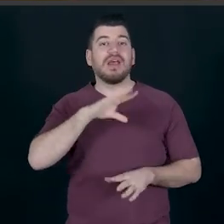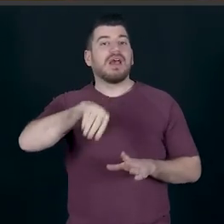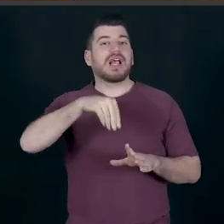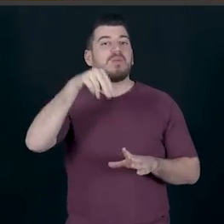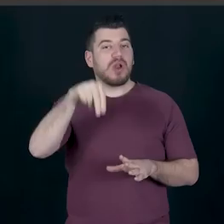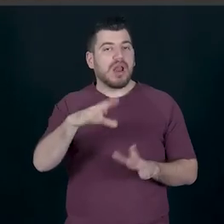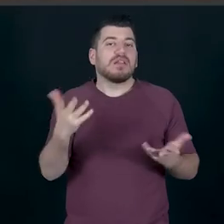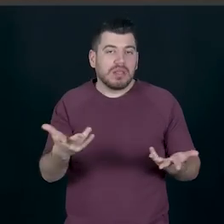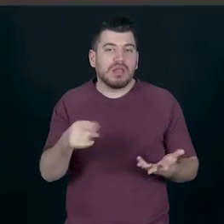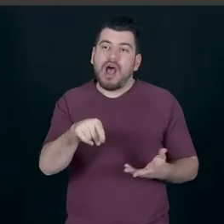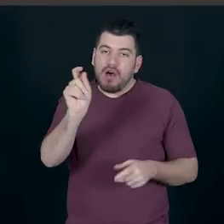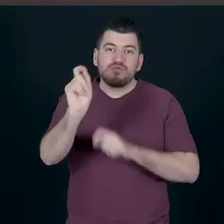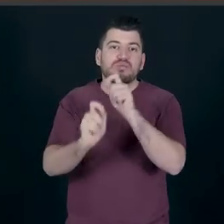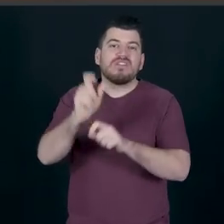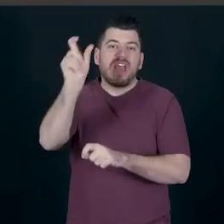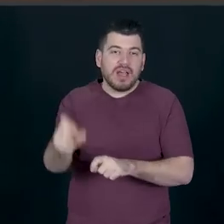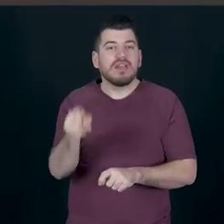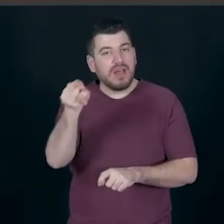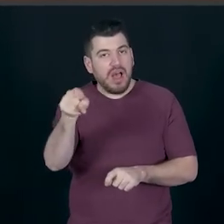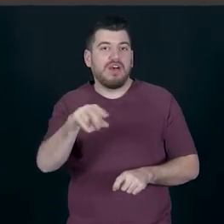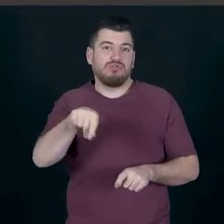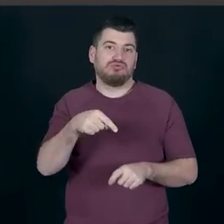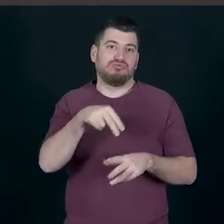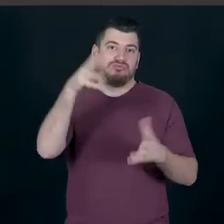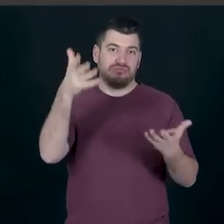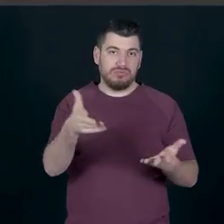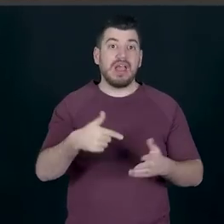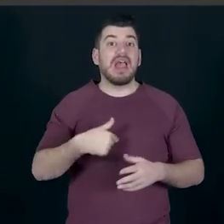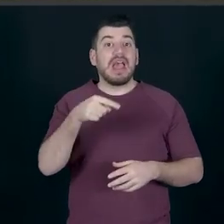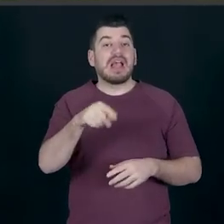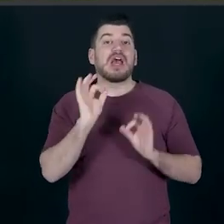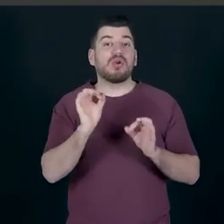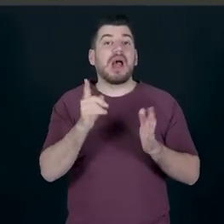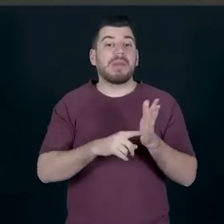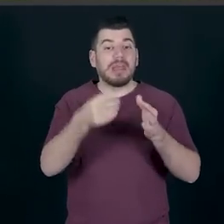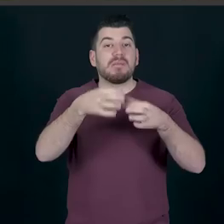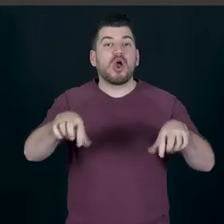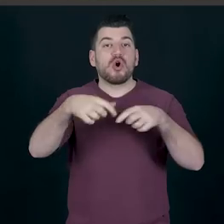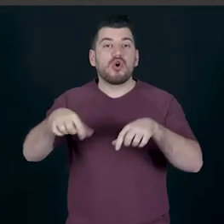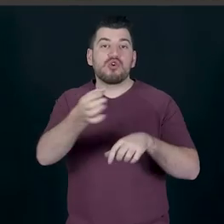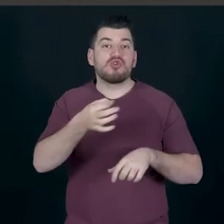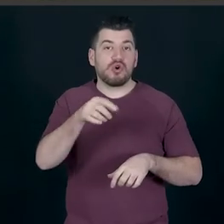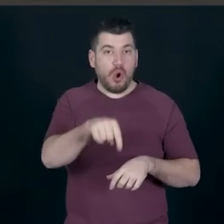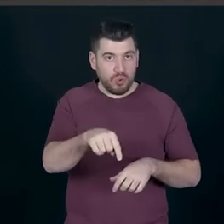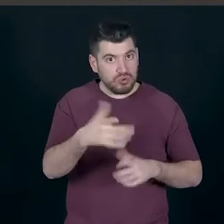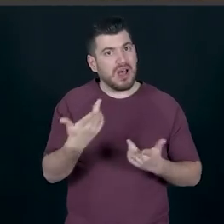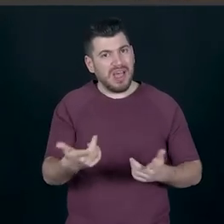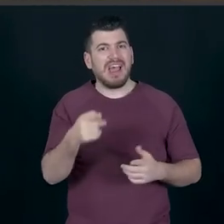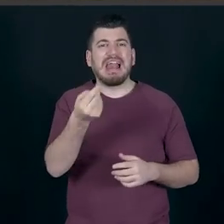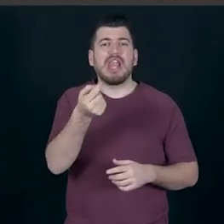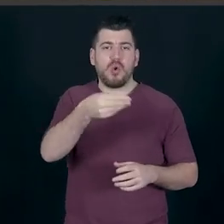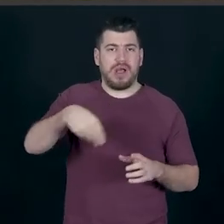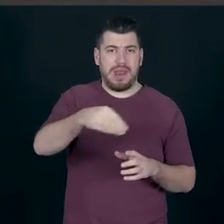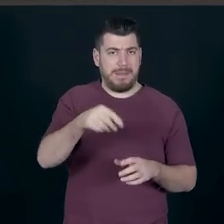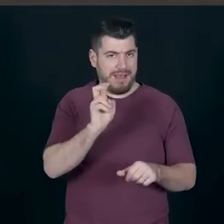θέλει ο συγκεκριμένος μάγειρας που τη φτιάχνει. Παραδοσιακά φτιάχνεται με κρόκους, αυτό θα κάνουμε και εμείς εδώ. Θα βάλουμε ελάχιστη κρέμα γιατί φοβάμαι να μην